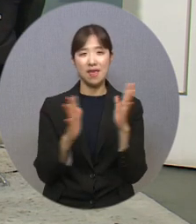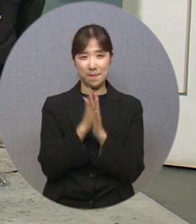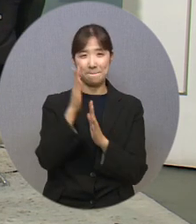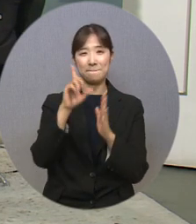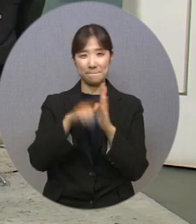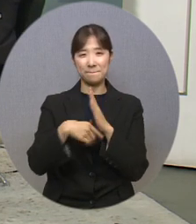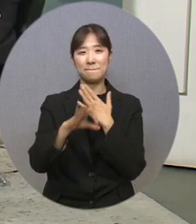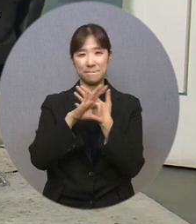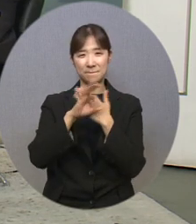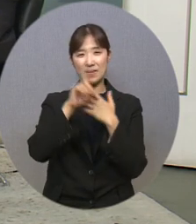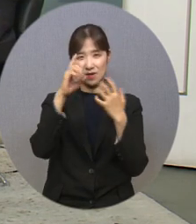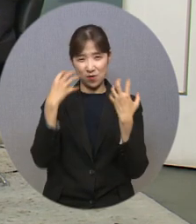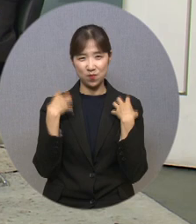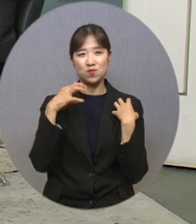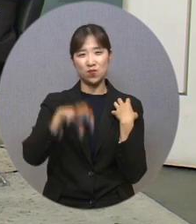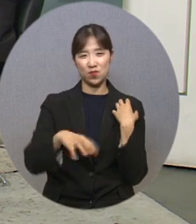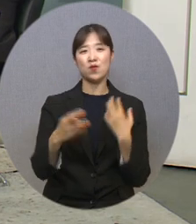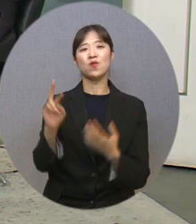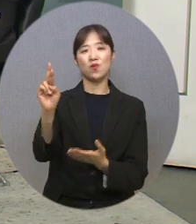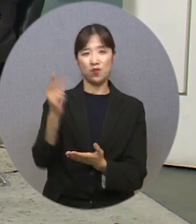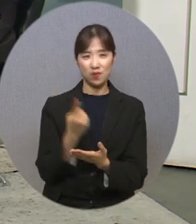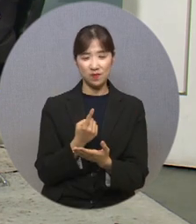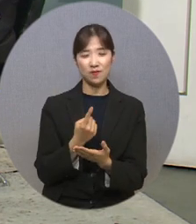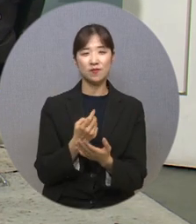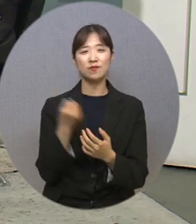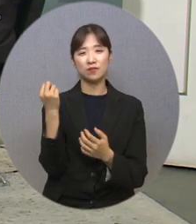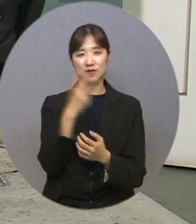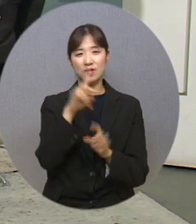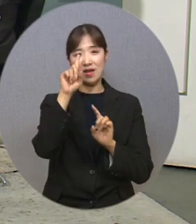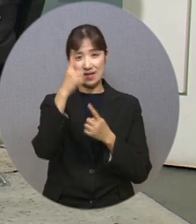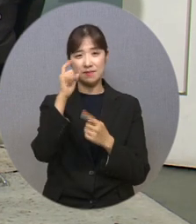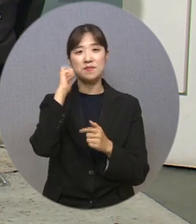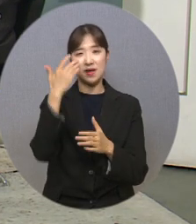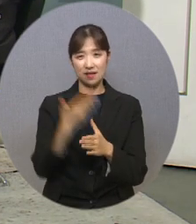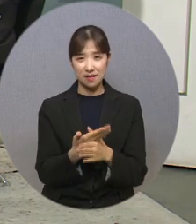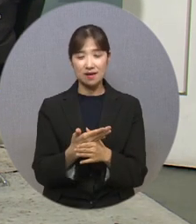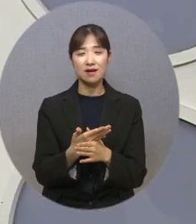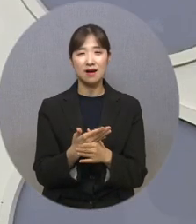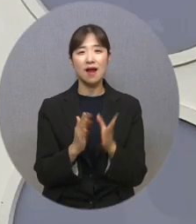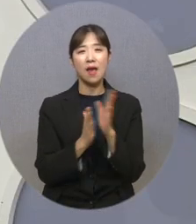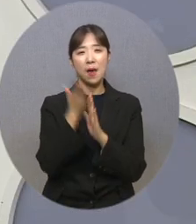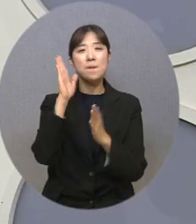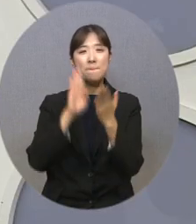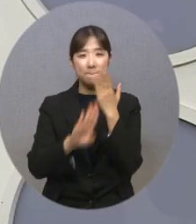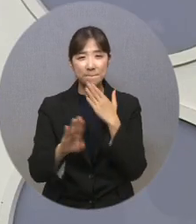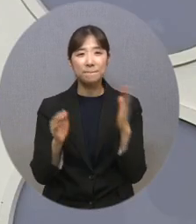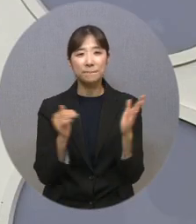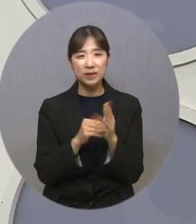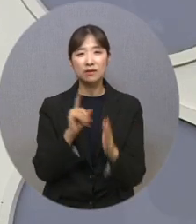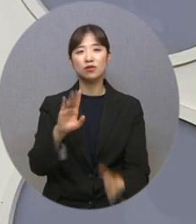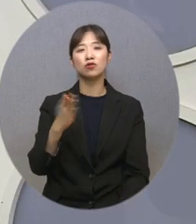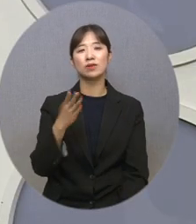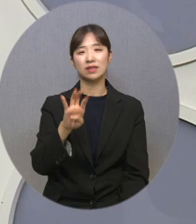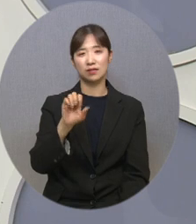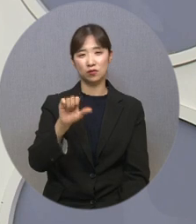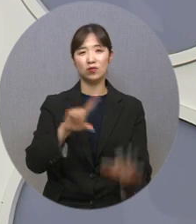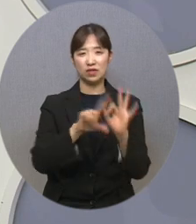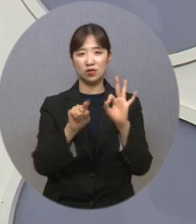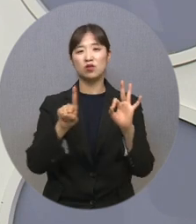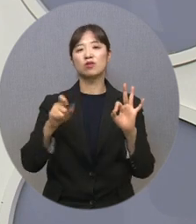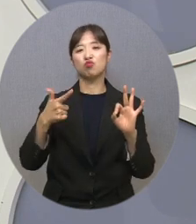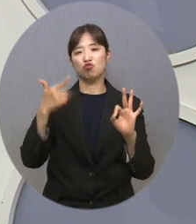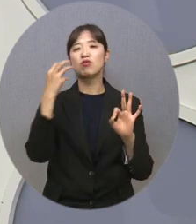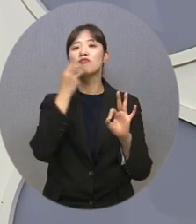때는 임시정부에서 들어오셨고. 그렇죠. 또 이수만 박사는 해방이 되자 1945년 10월